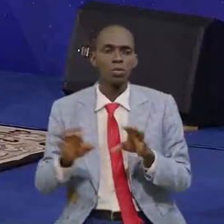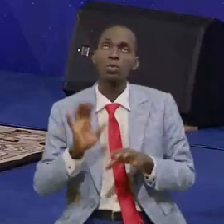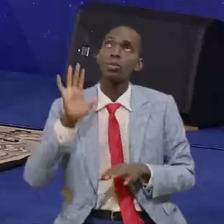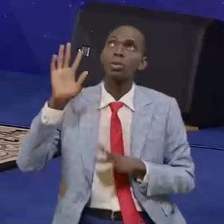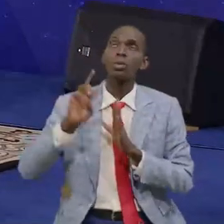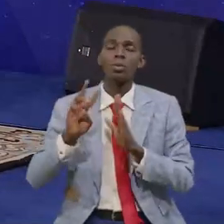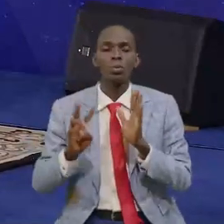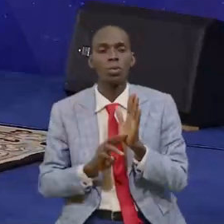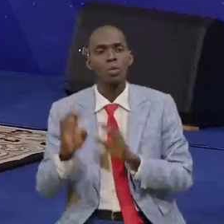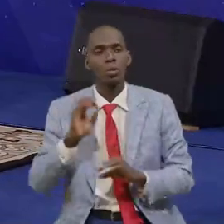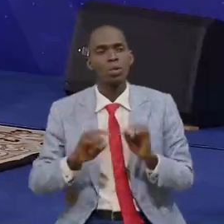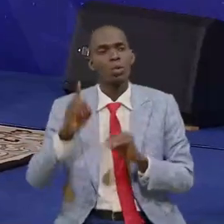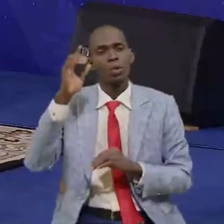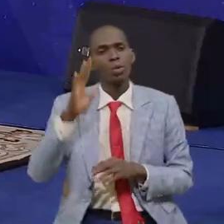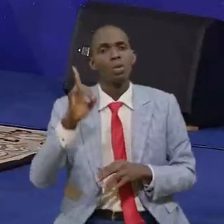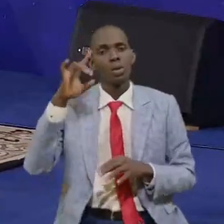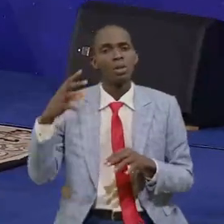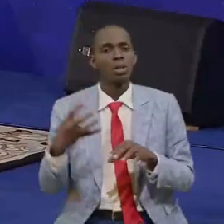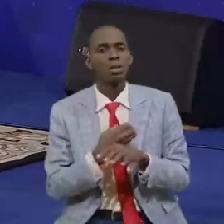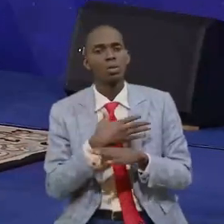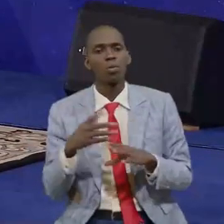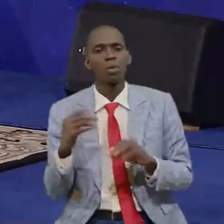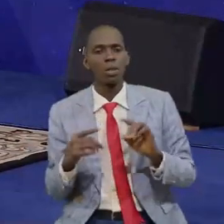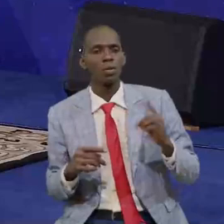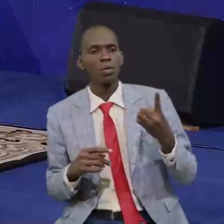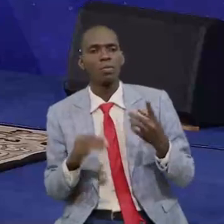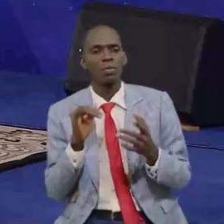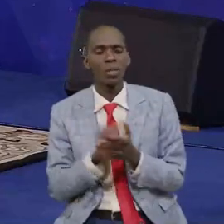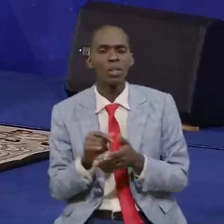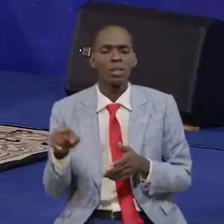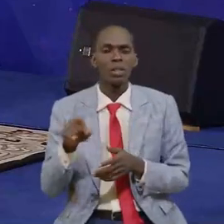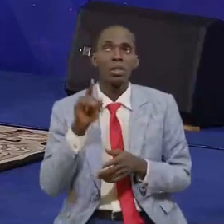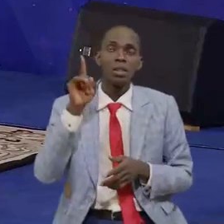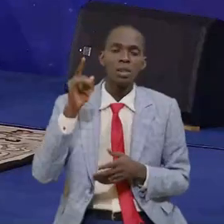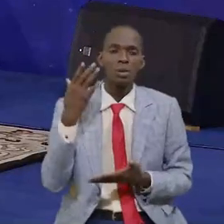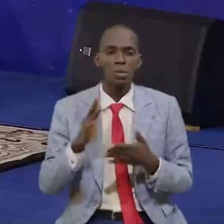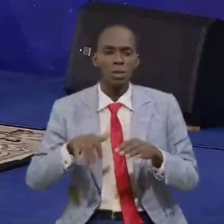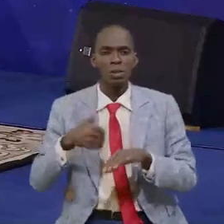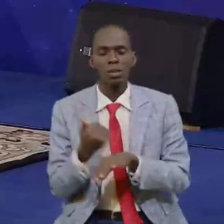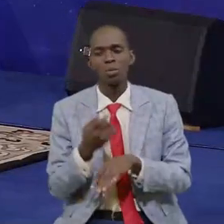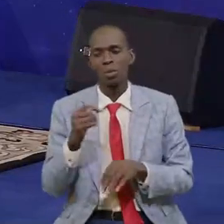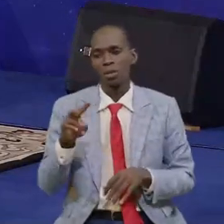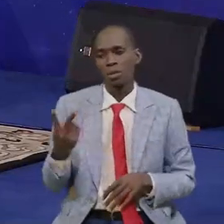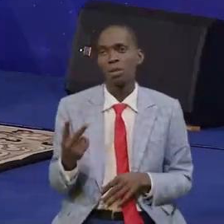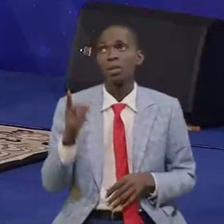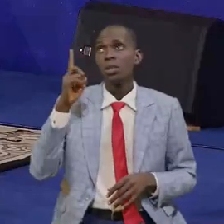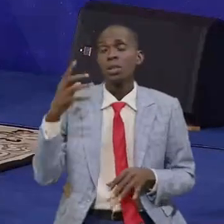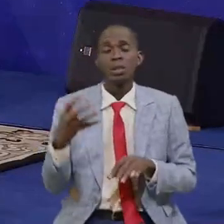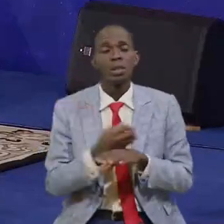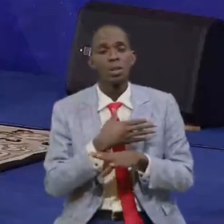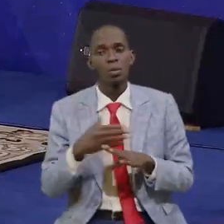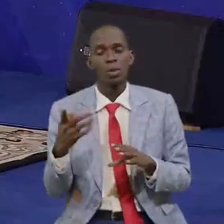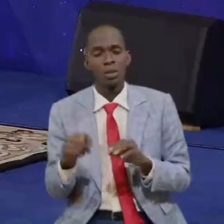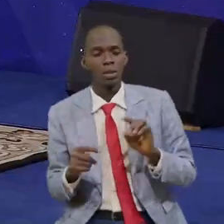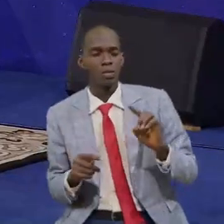ainsi la première chose pour établir la seconde. Il abolit ainsi la